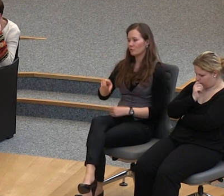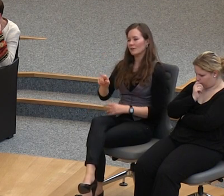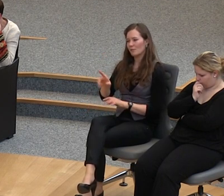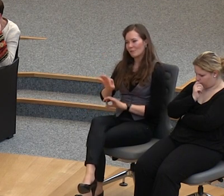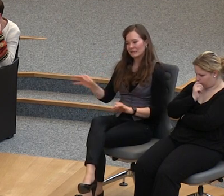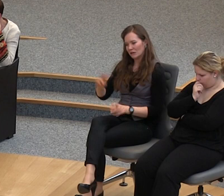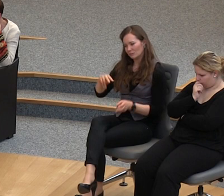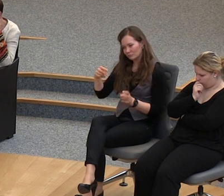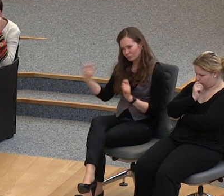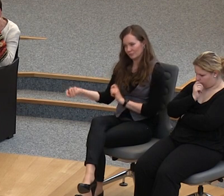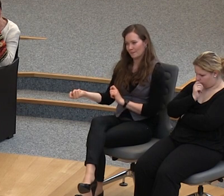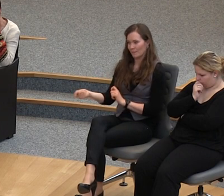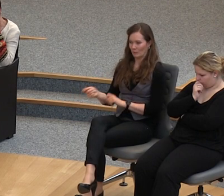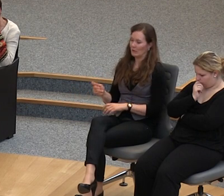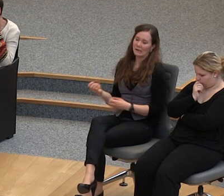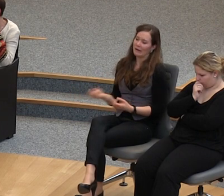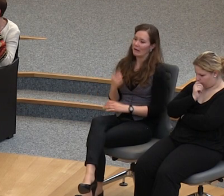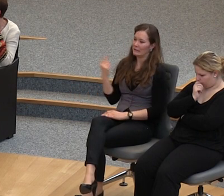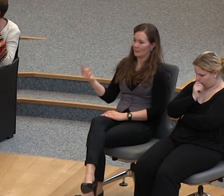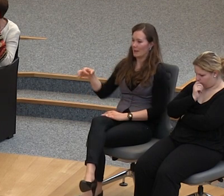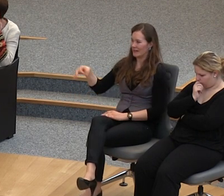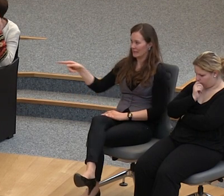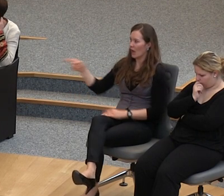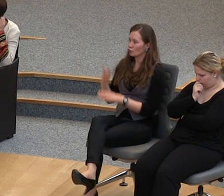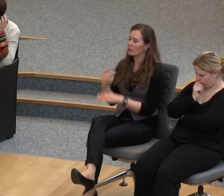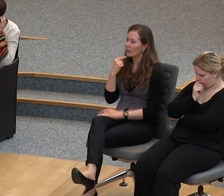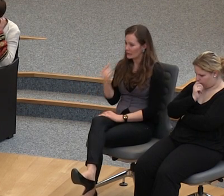umwandeln. Natürlich, Sie haben es, Herr Minister, gesagt,